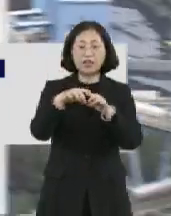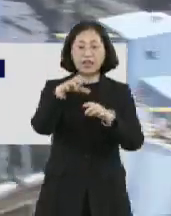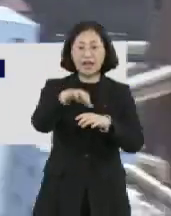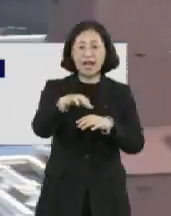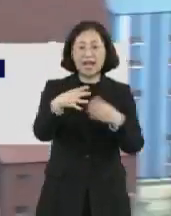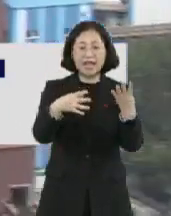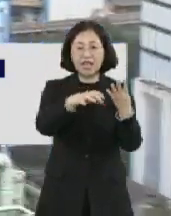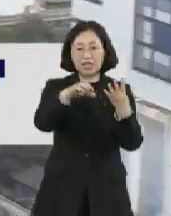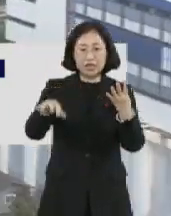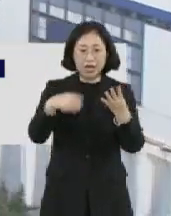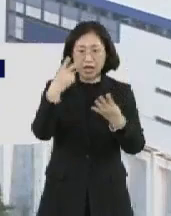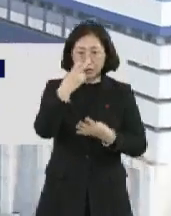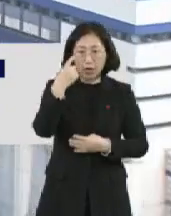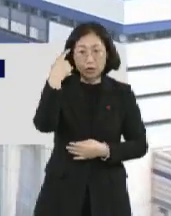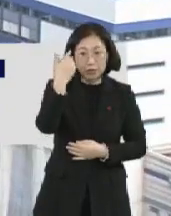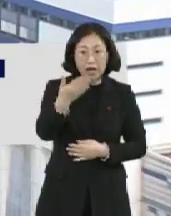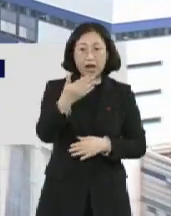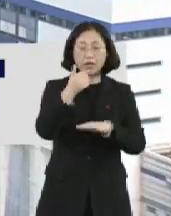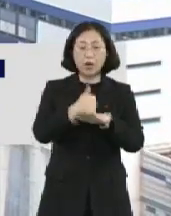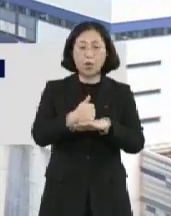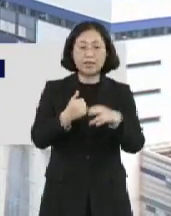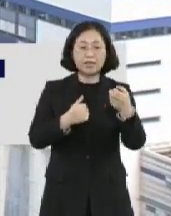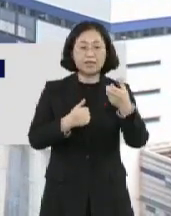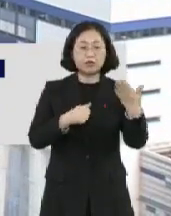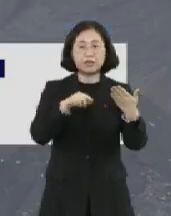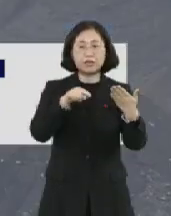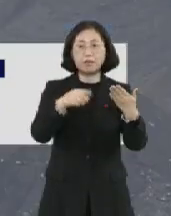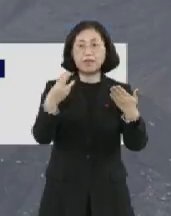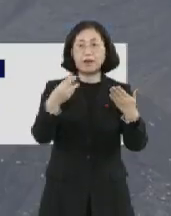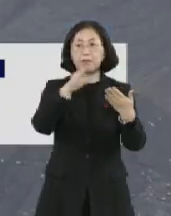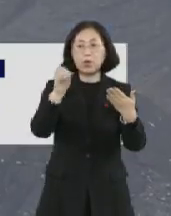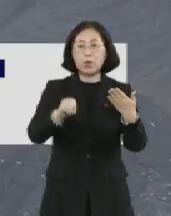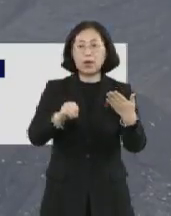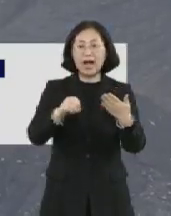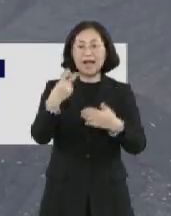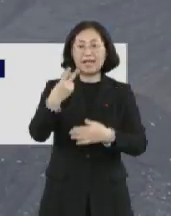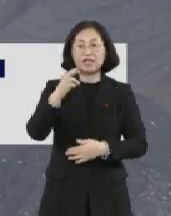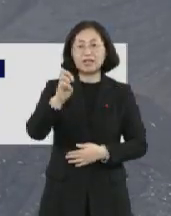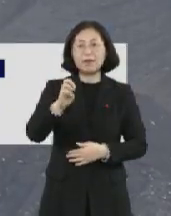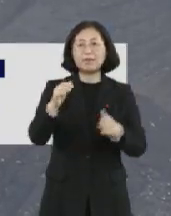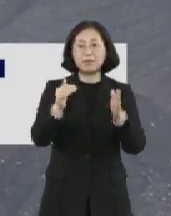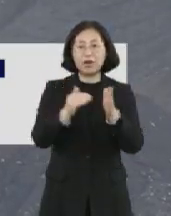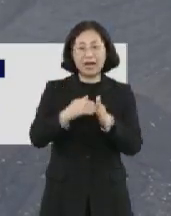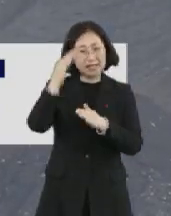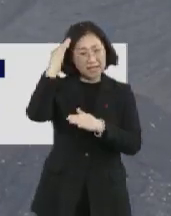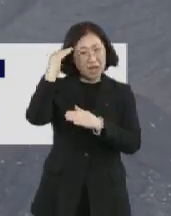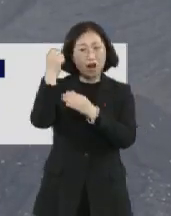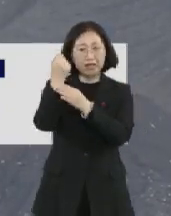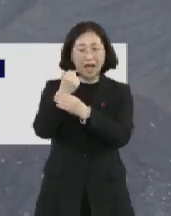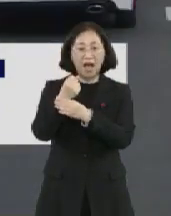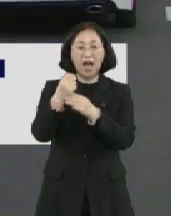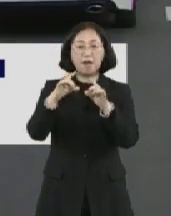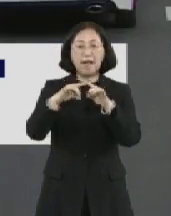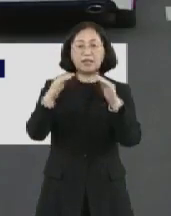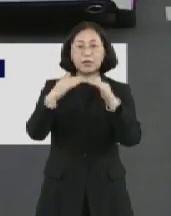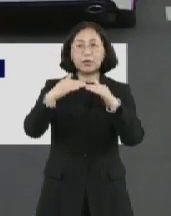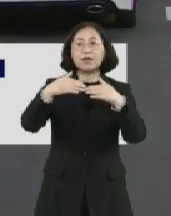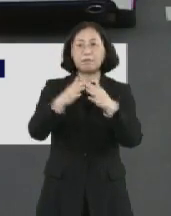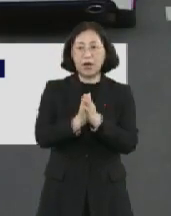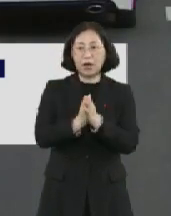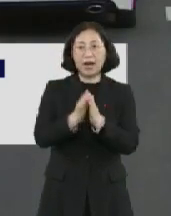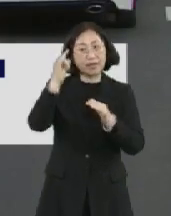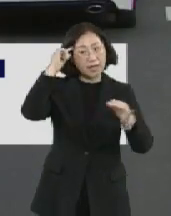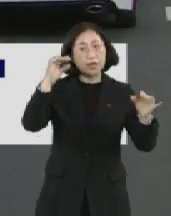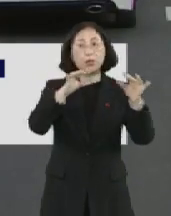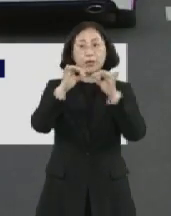지역 쭙 2대 상대로 조사한 결과 79.3% 가 2030년까지 석탄 화력발전소를 폐쇄하는